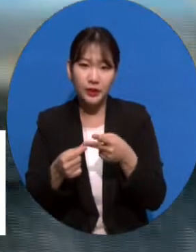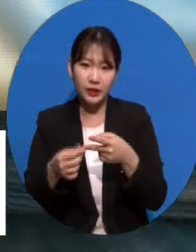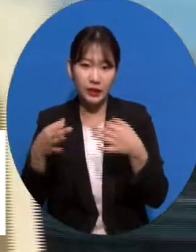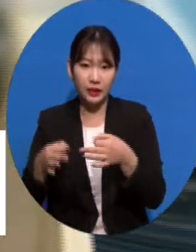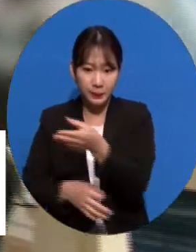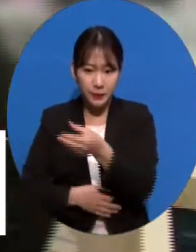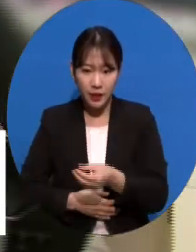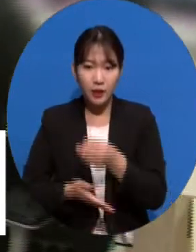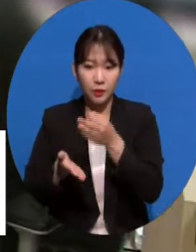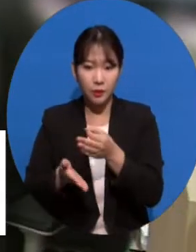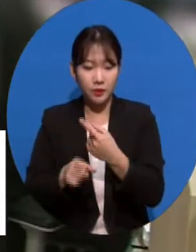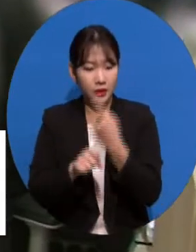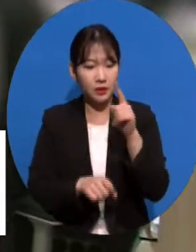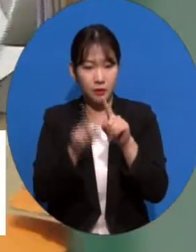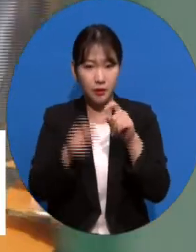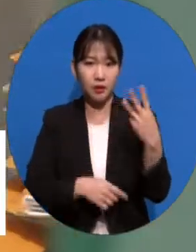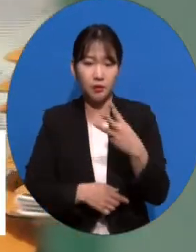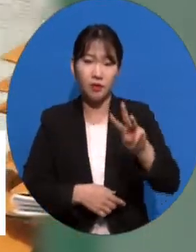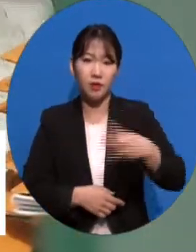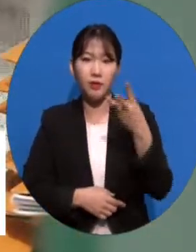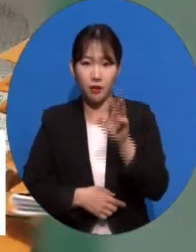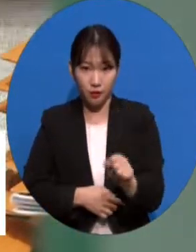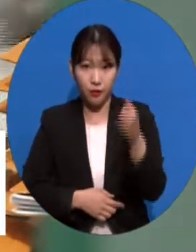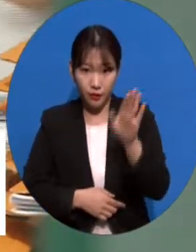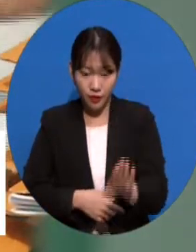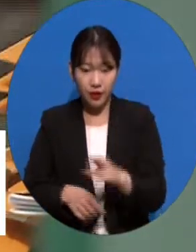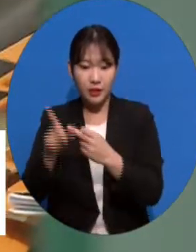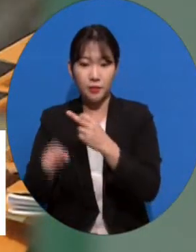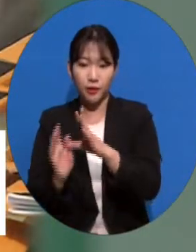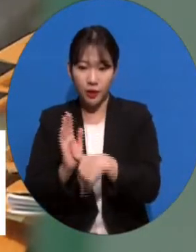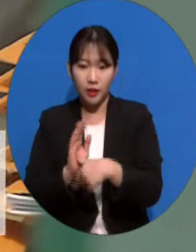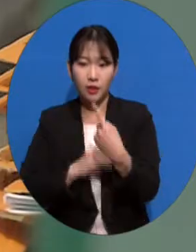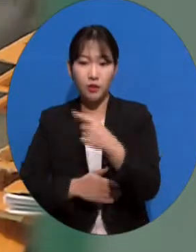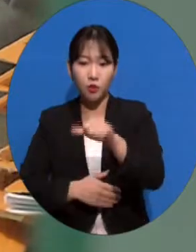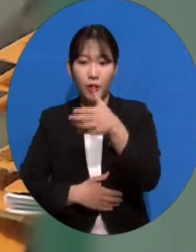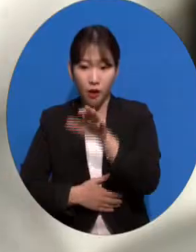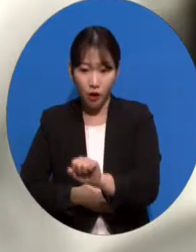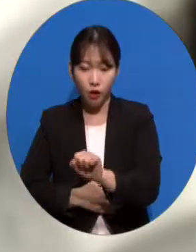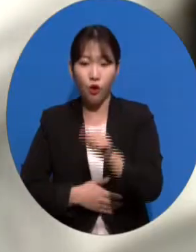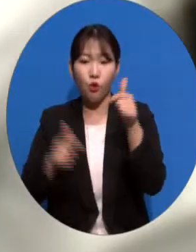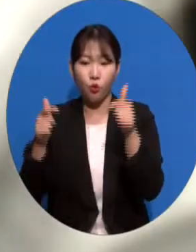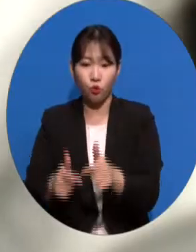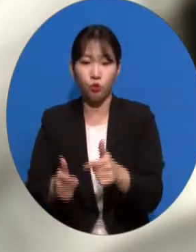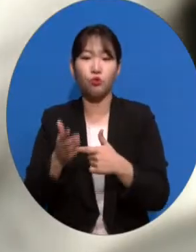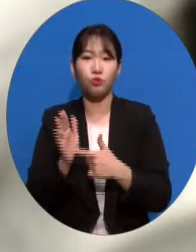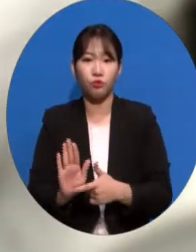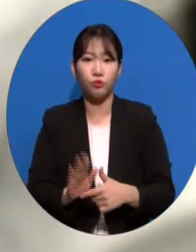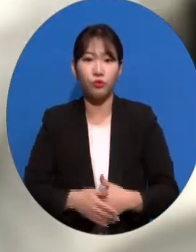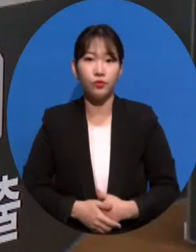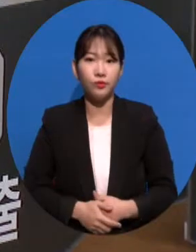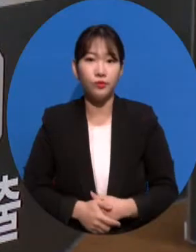가계 대출은 지난해 11월 3천 300억원 에서 12월에는 1500억원 대로 증가폭이 크게 둔화